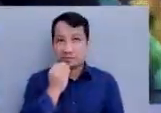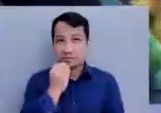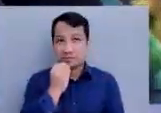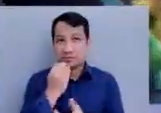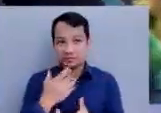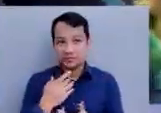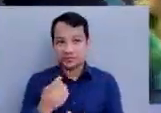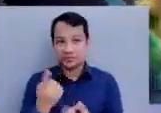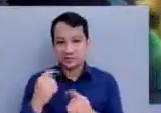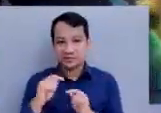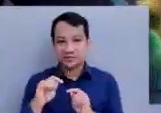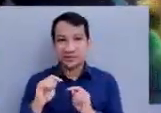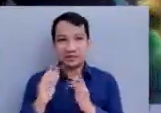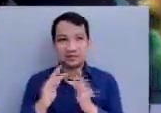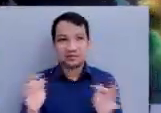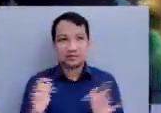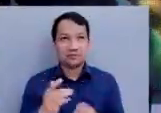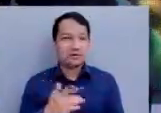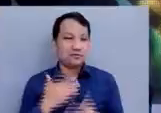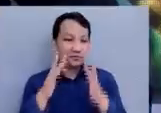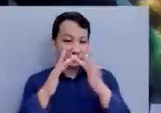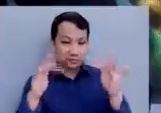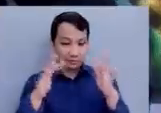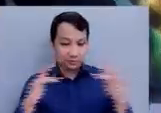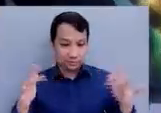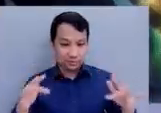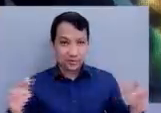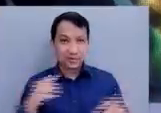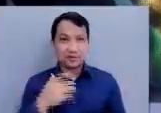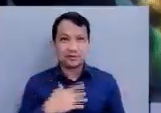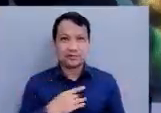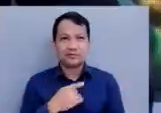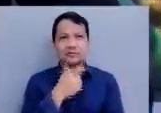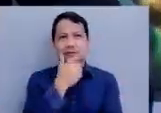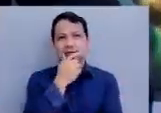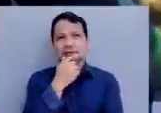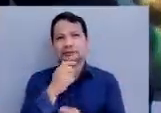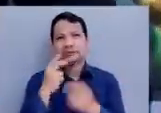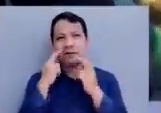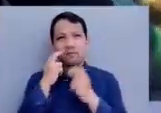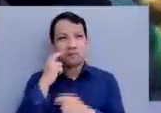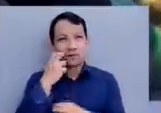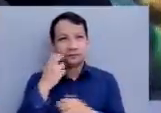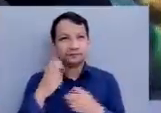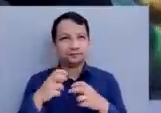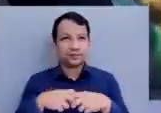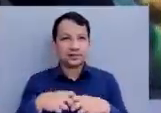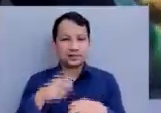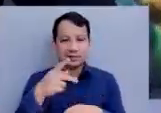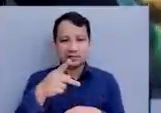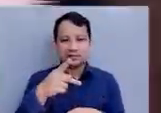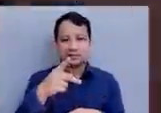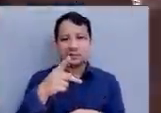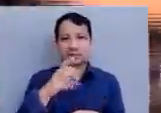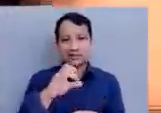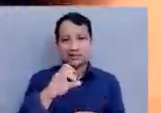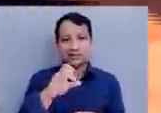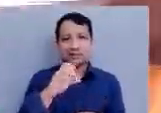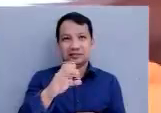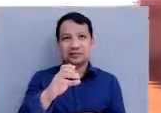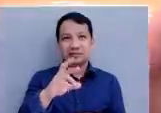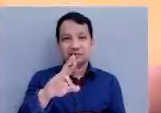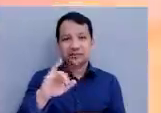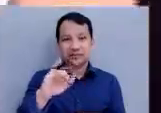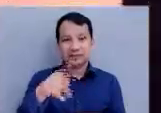very fiesta nga ang ating feels lalo na itong ah dap lutong na crispy pata o ' ba Ang sarap ANg sarap Ang